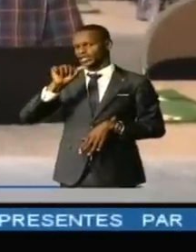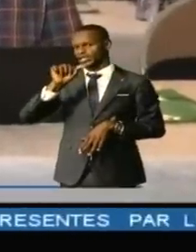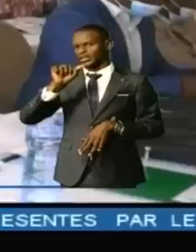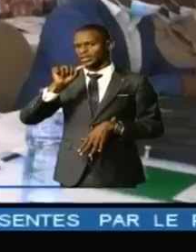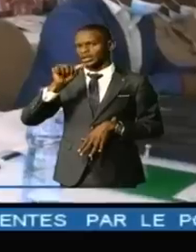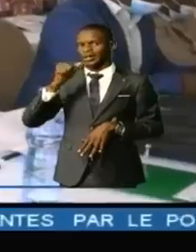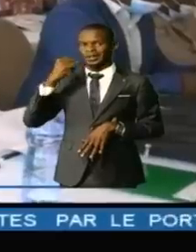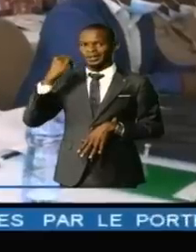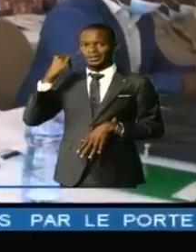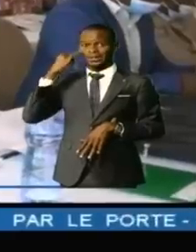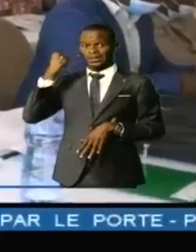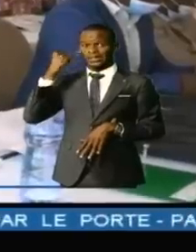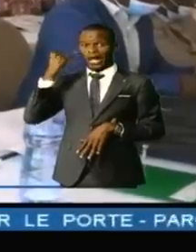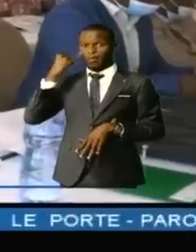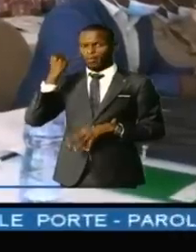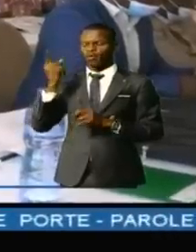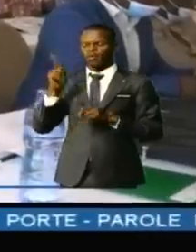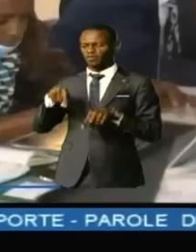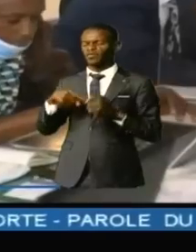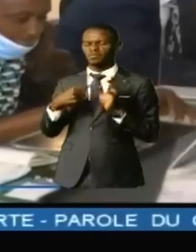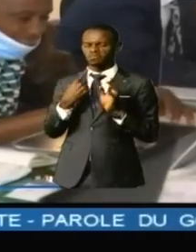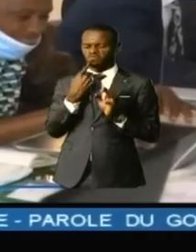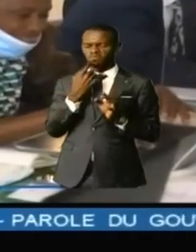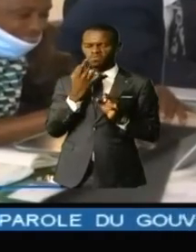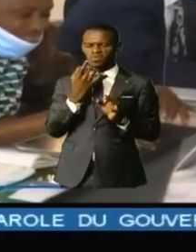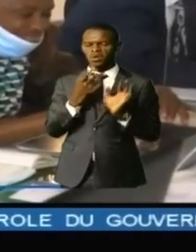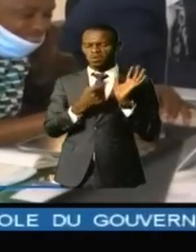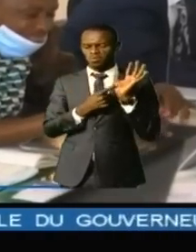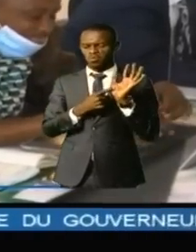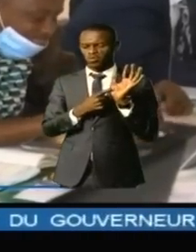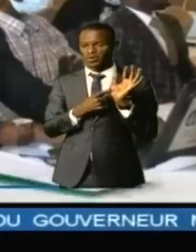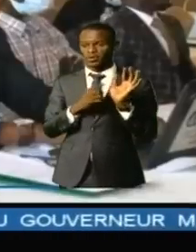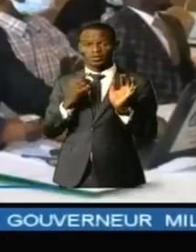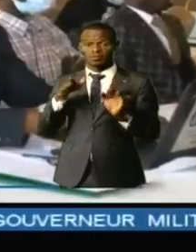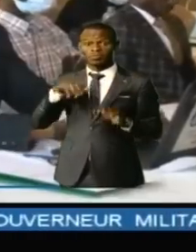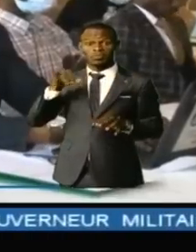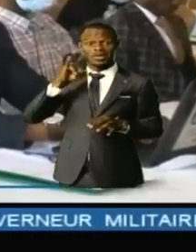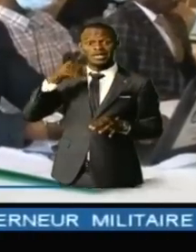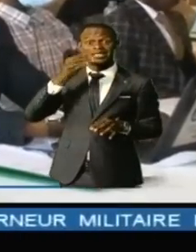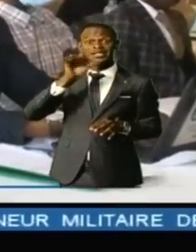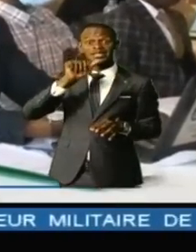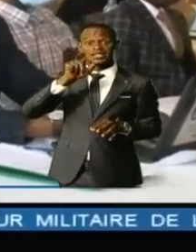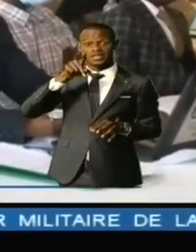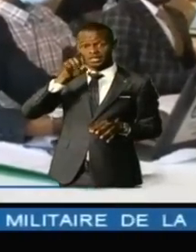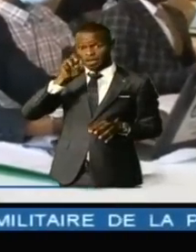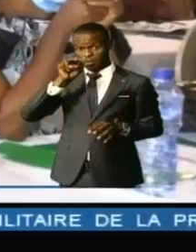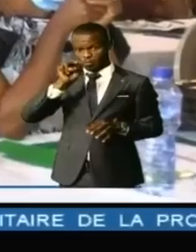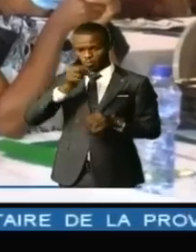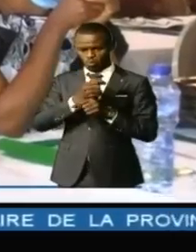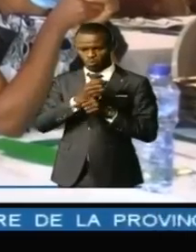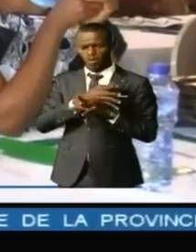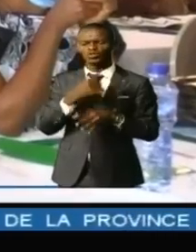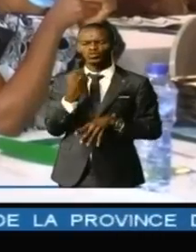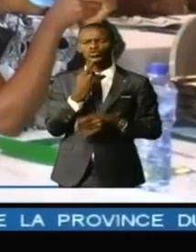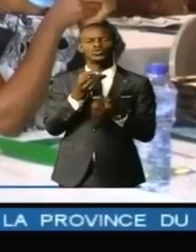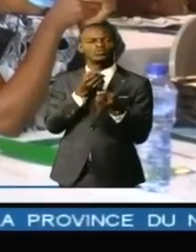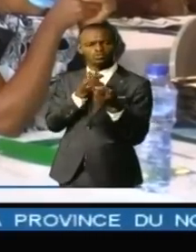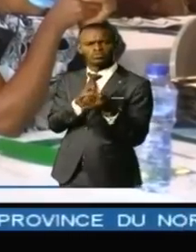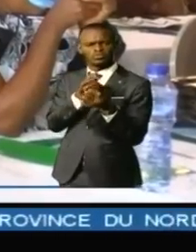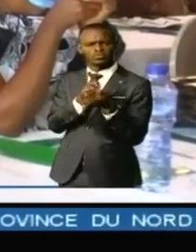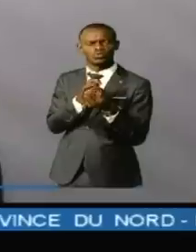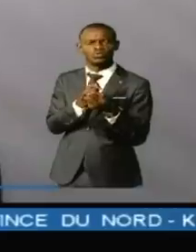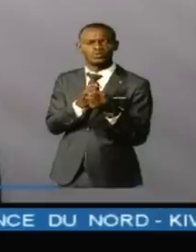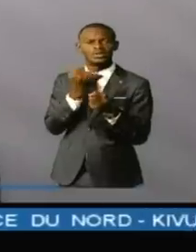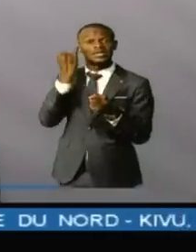dans l'agenda critique émergent des tourbières matérialisé à la COP26 dans une déclaration commune des bailleurs du bassin